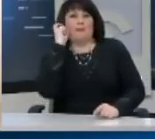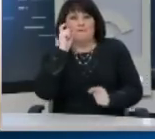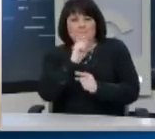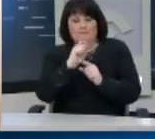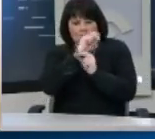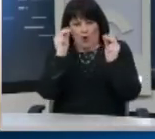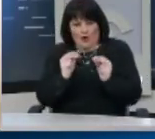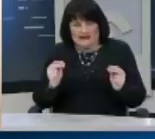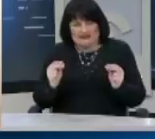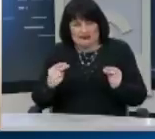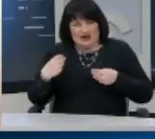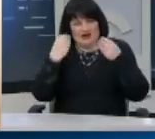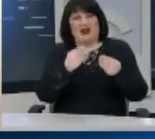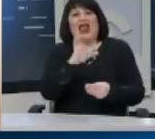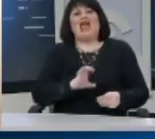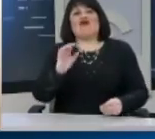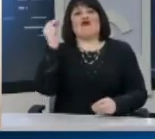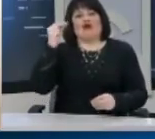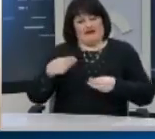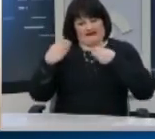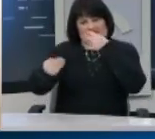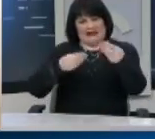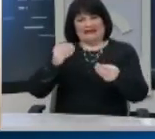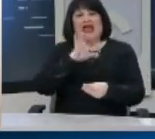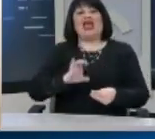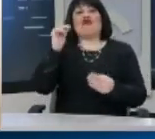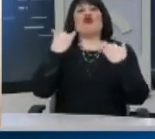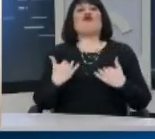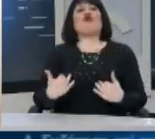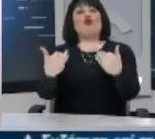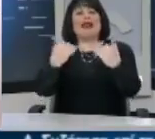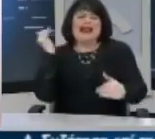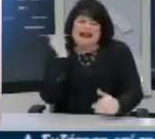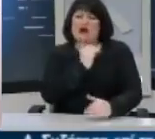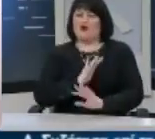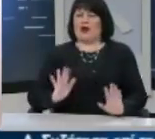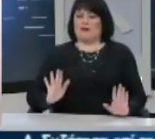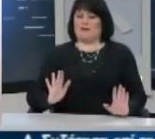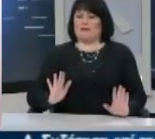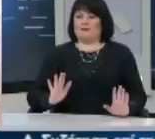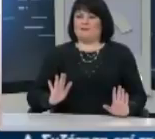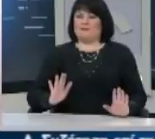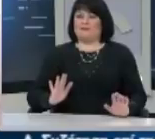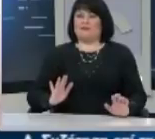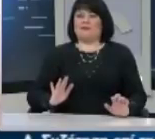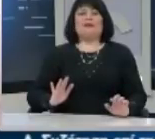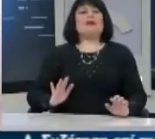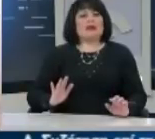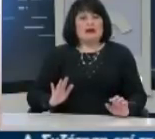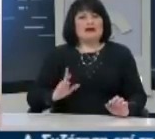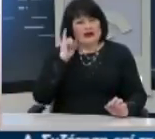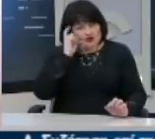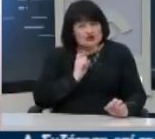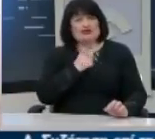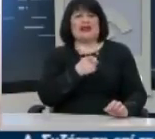πόρισμα προς τους ευρωβουλευτές μας και προς το ευρωκοινοβούλιο αμέσως για να ναι υπόψιν της